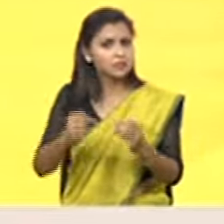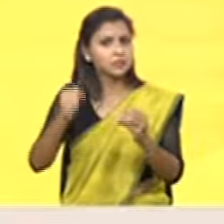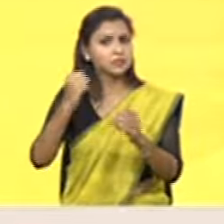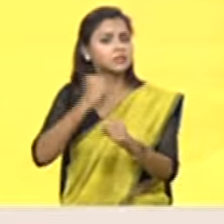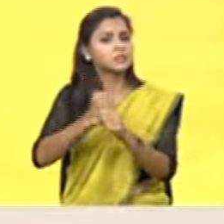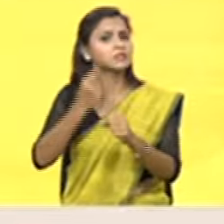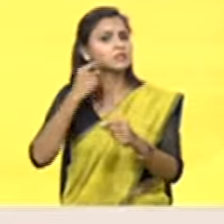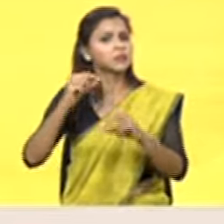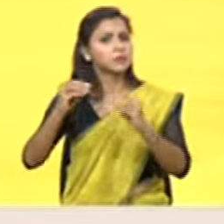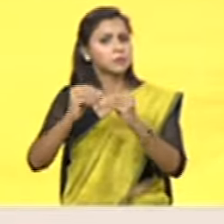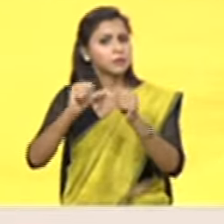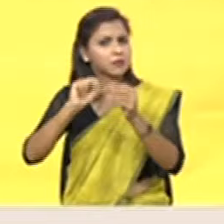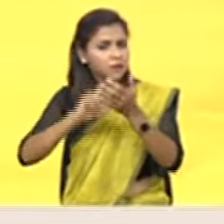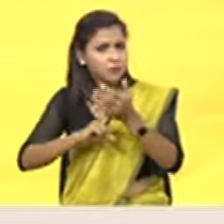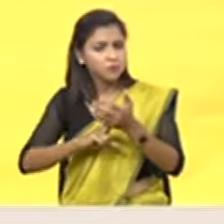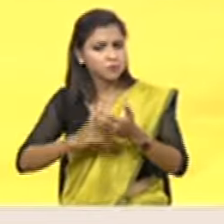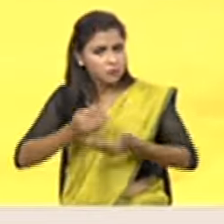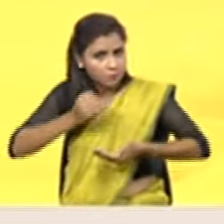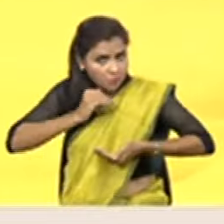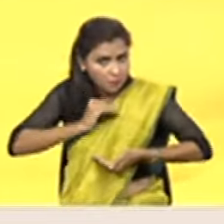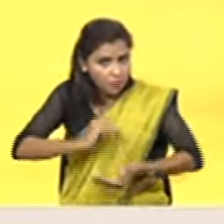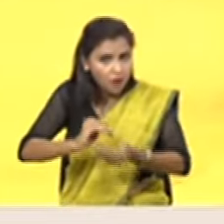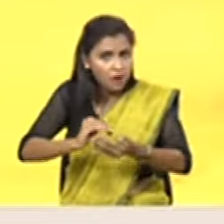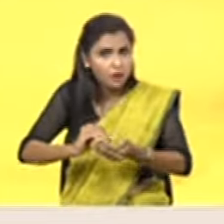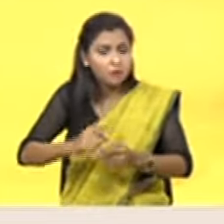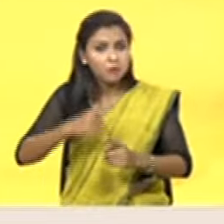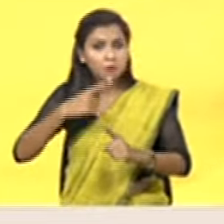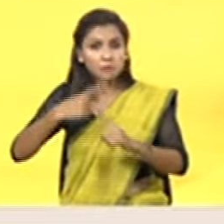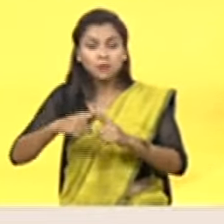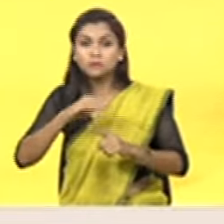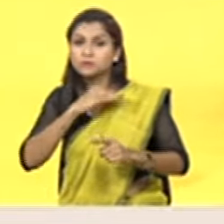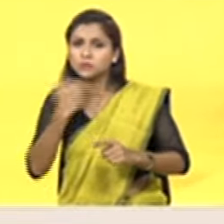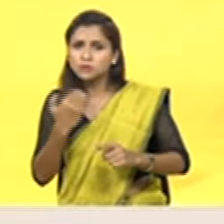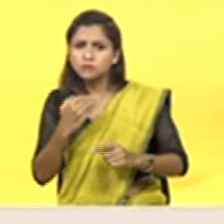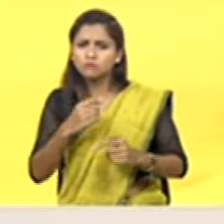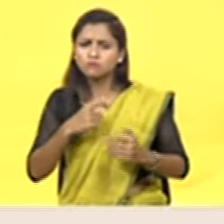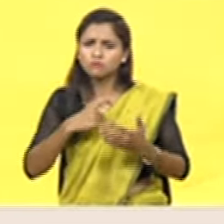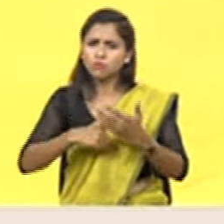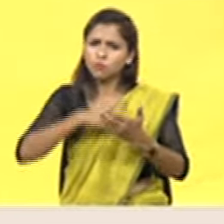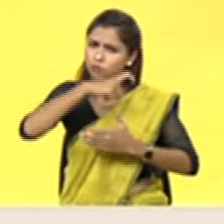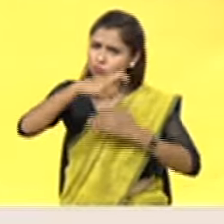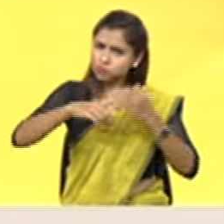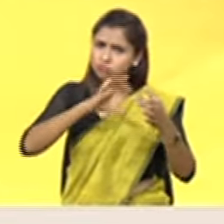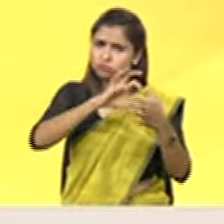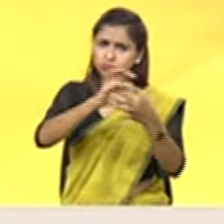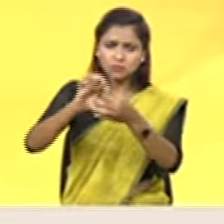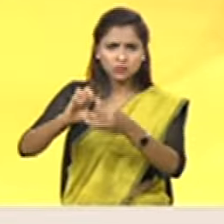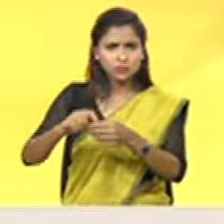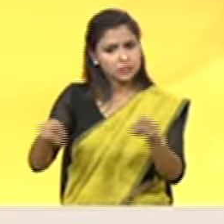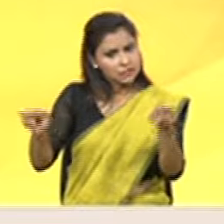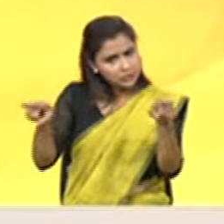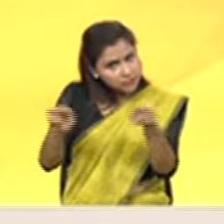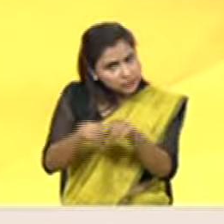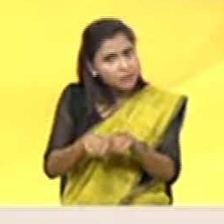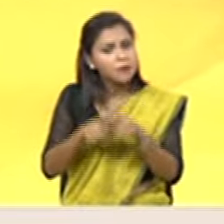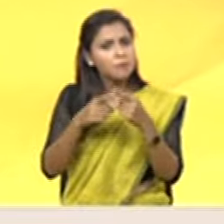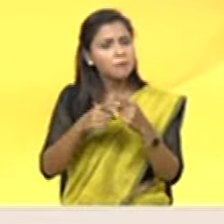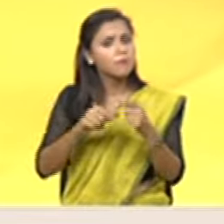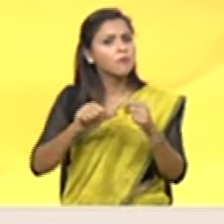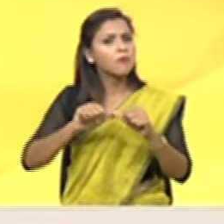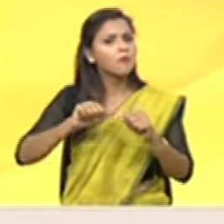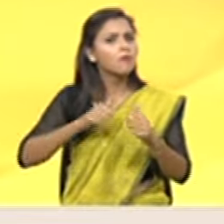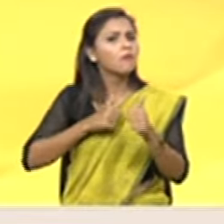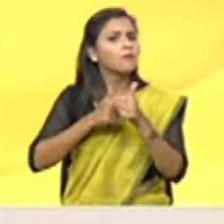के जन्म और मृत्यु से जुड़े रीति रिवाजों को वैसे ही पूरा करेंगे जैसा वे